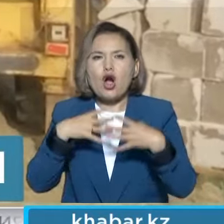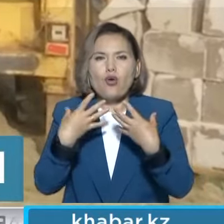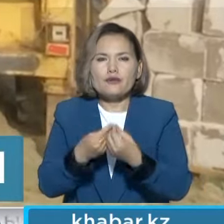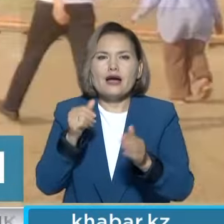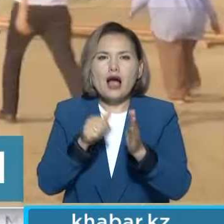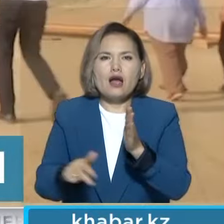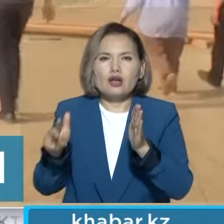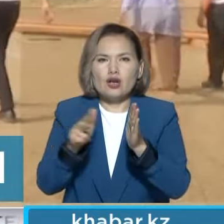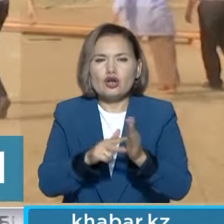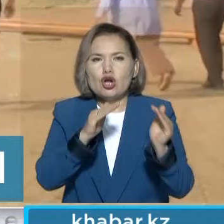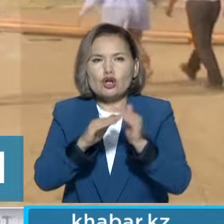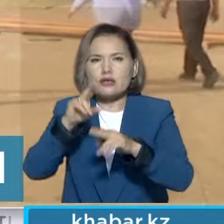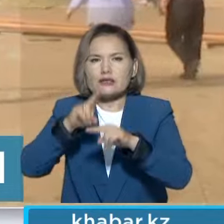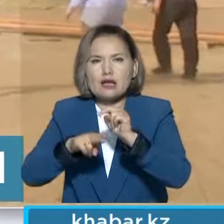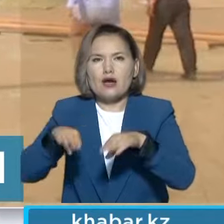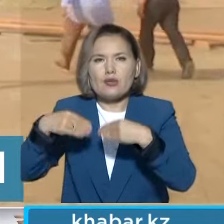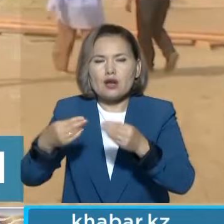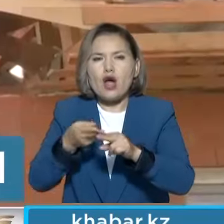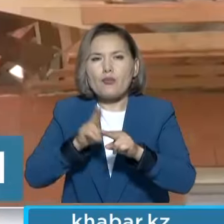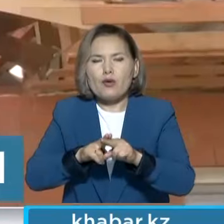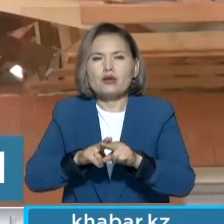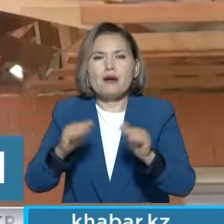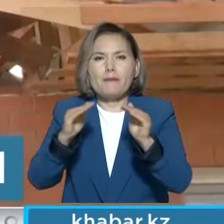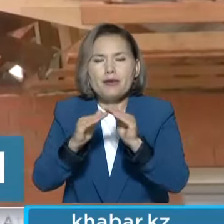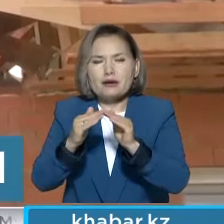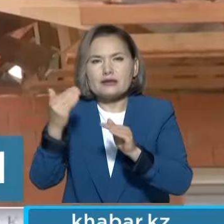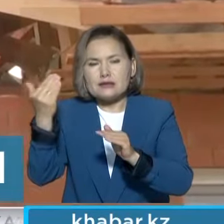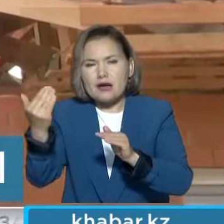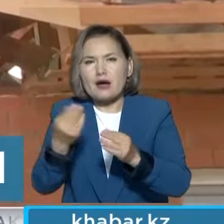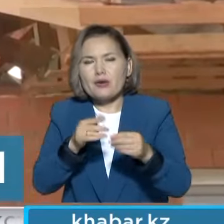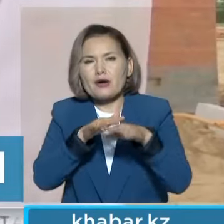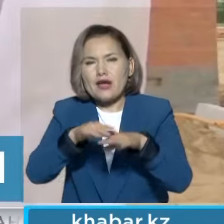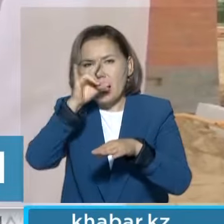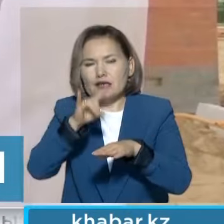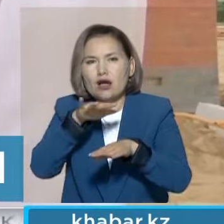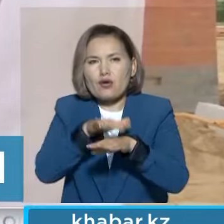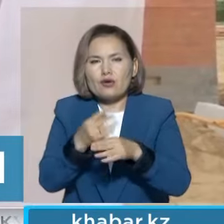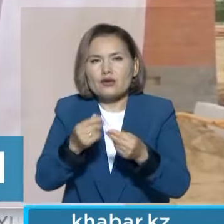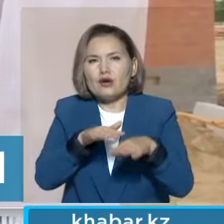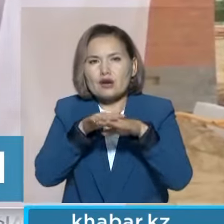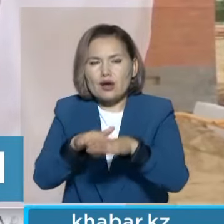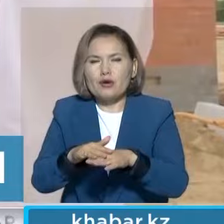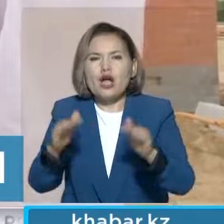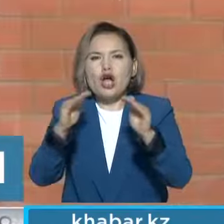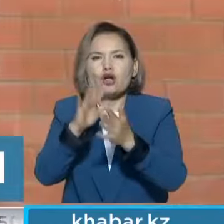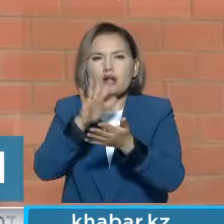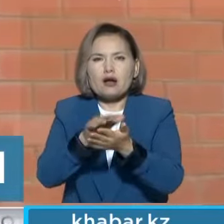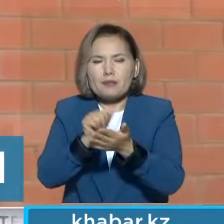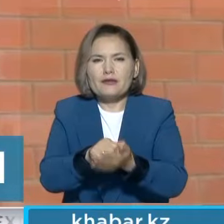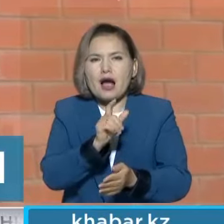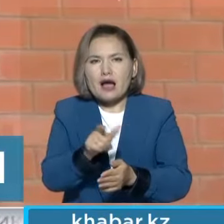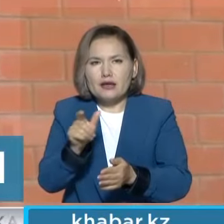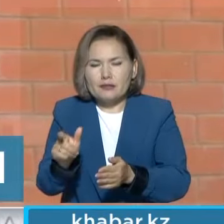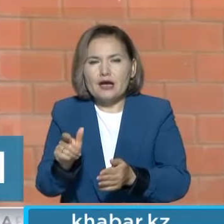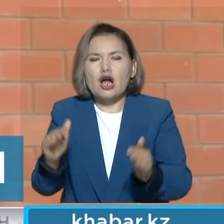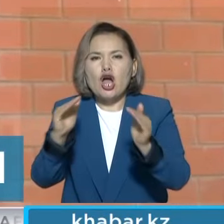отбасыларға 68 үй салынып жатыр. Бұл баспаналар Қазақстан халқына қорының қолдауымен тұрғызылады. Олар үйі жарамсыз деп танылғандарға беріледі.